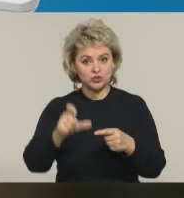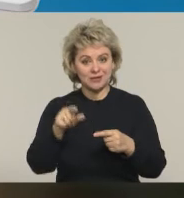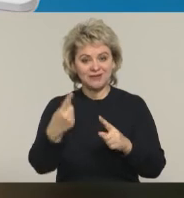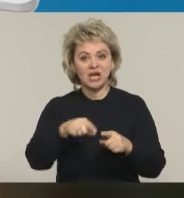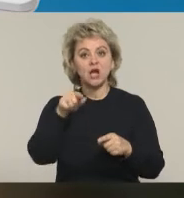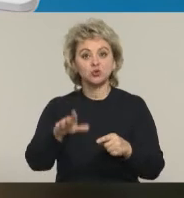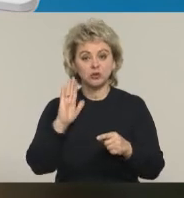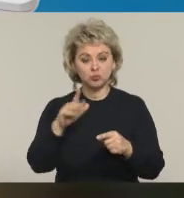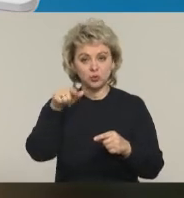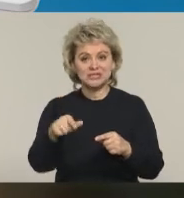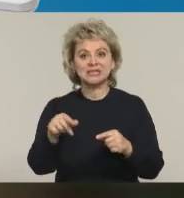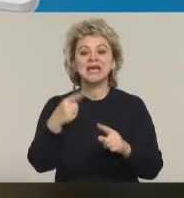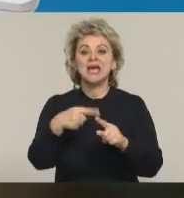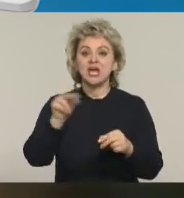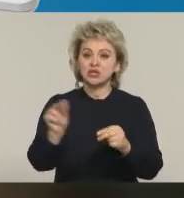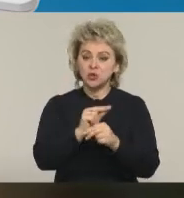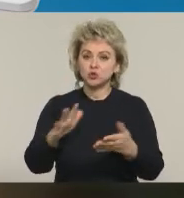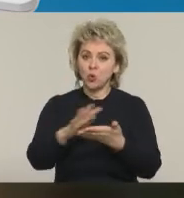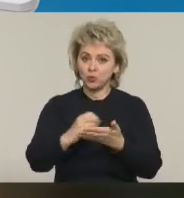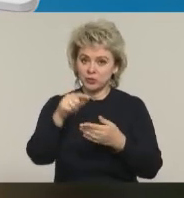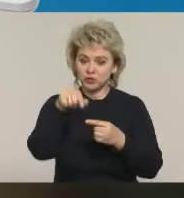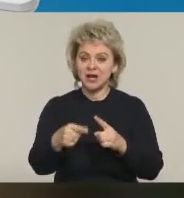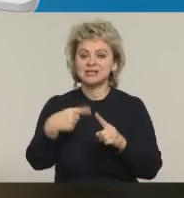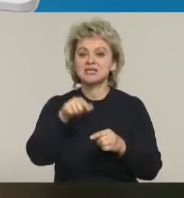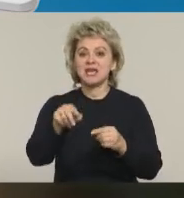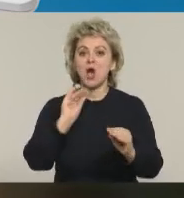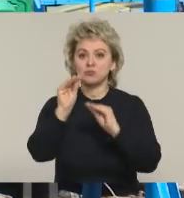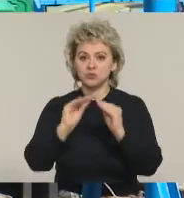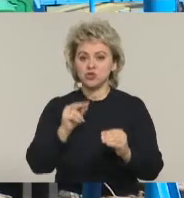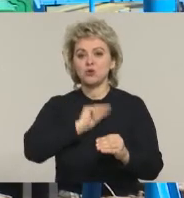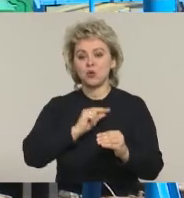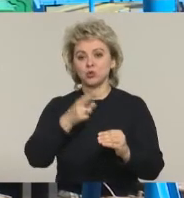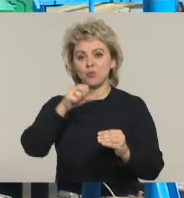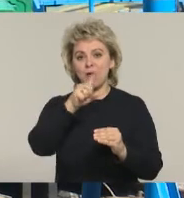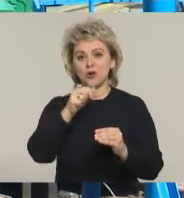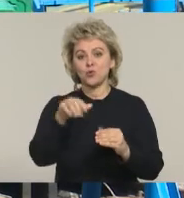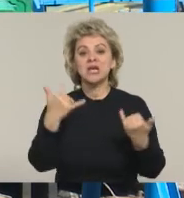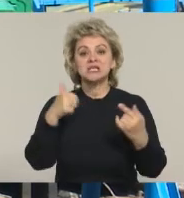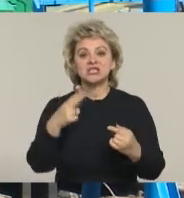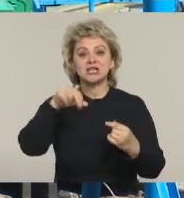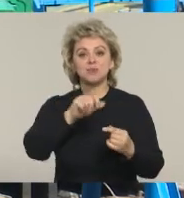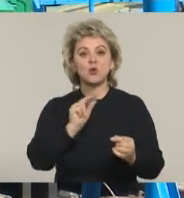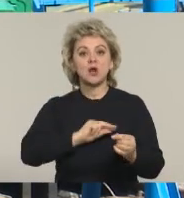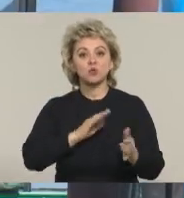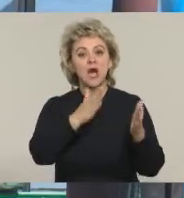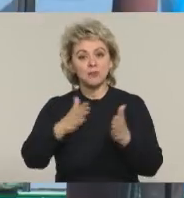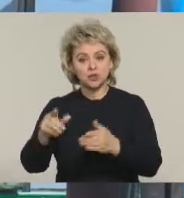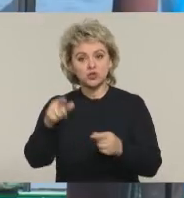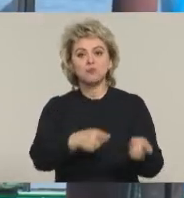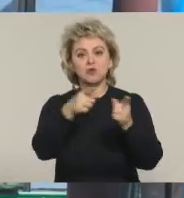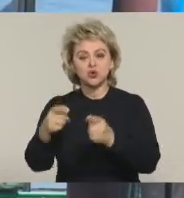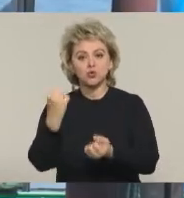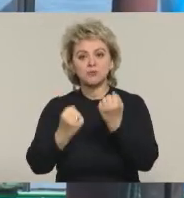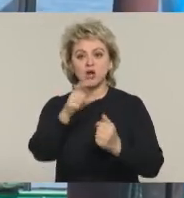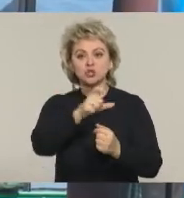который намерен устранить выявленные нарушения и обеспечивать работу парома. Сейчас переправа работает в обычном режиме, перевозит машины